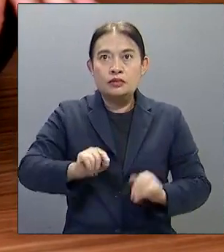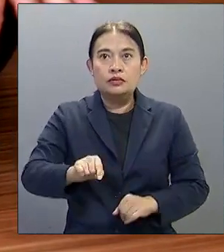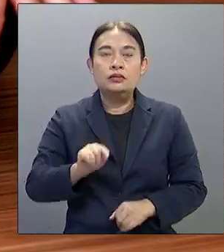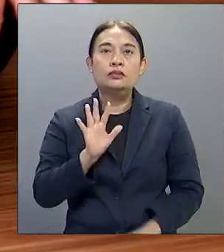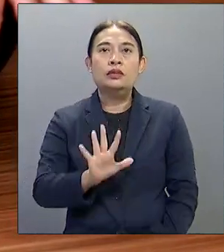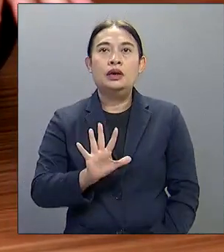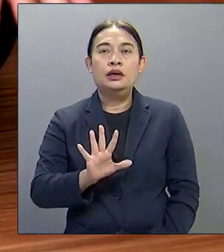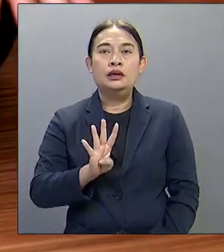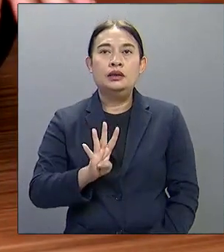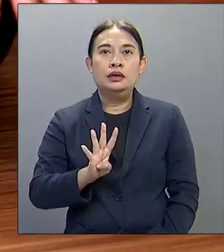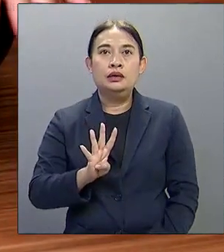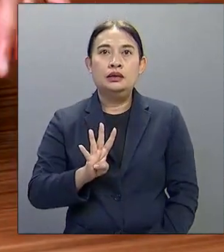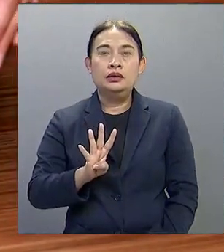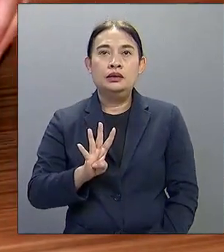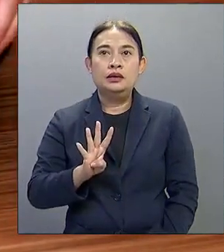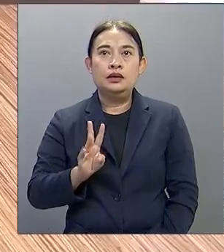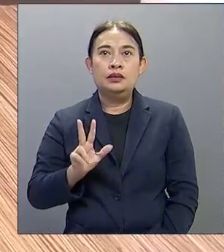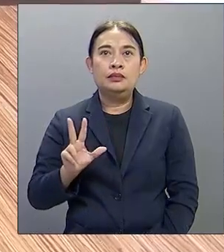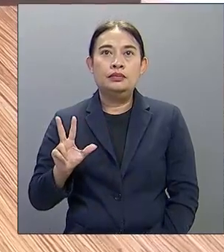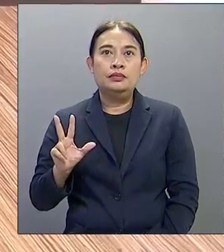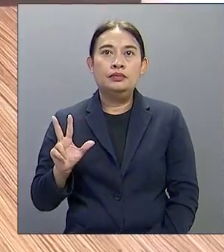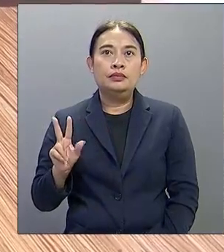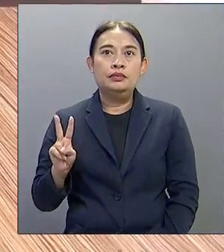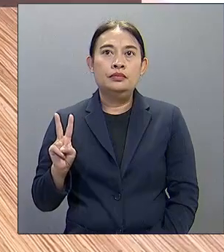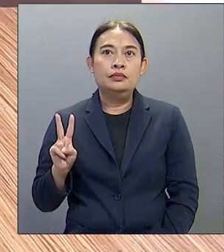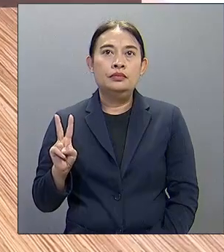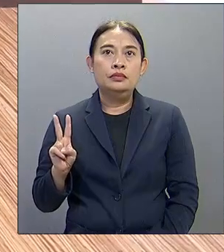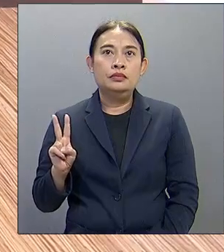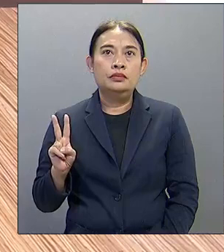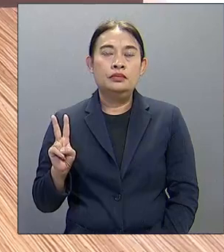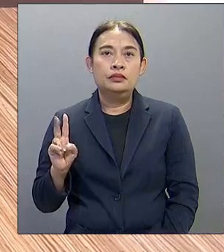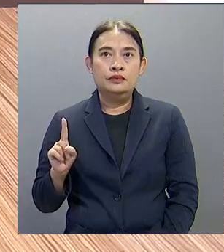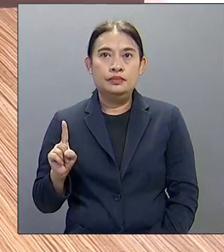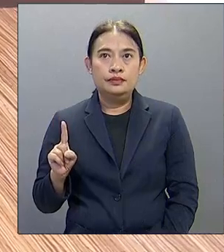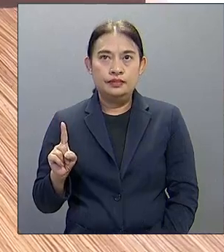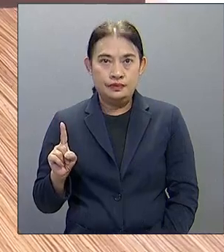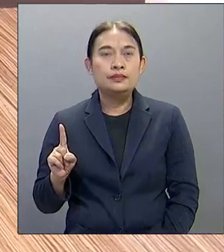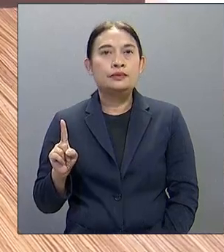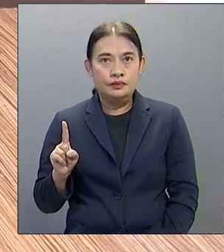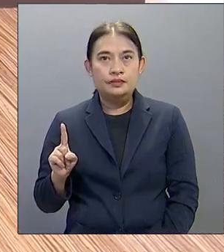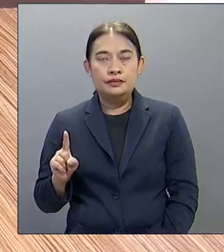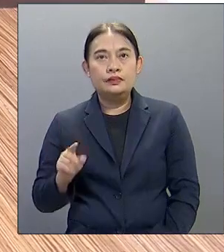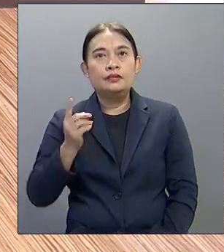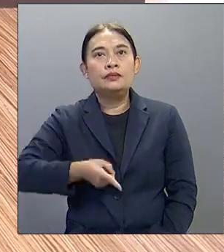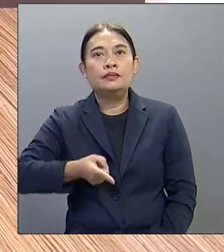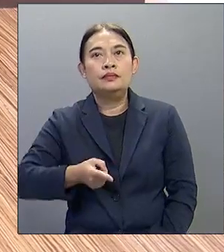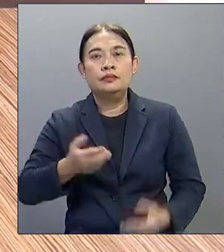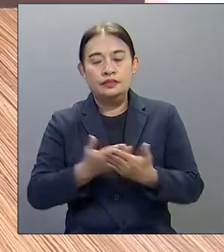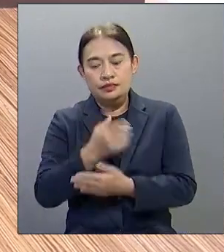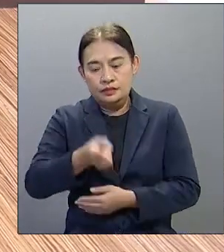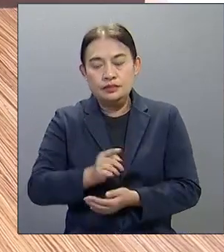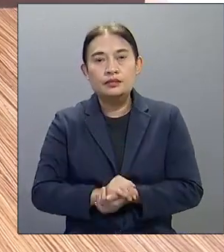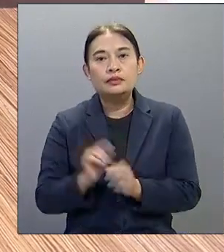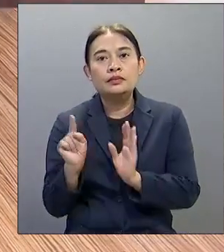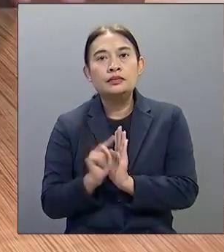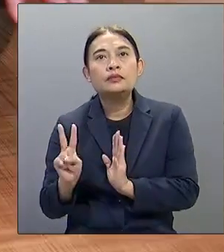5 4 3 2 1กลับมาท่าเตรียมครั้งที่